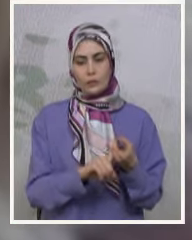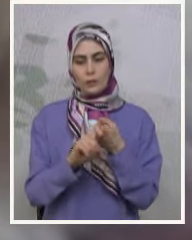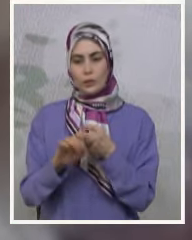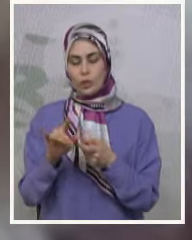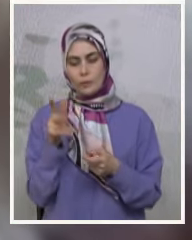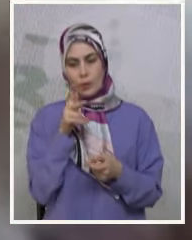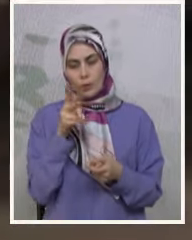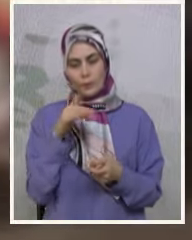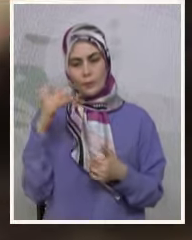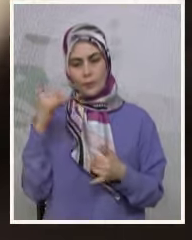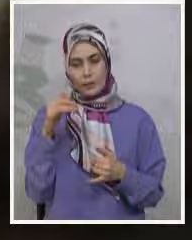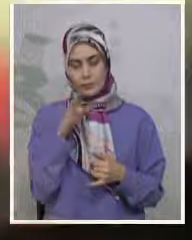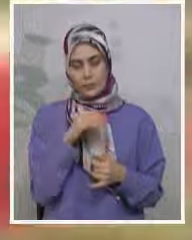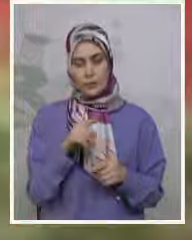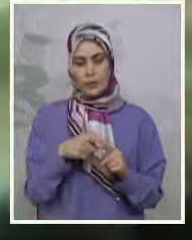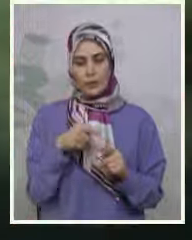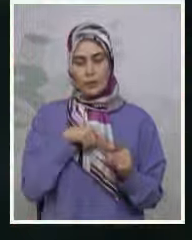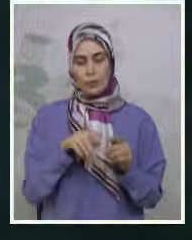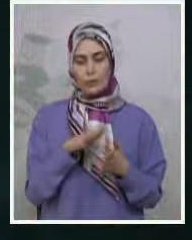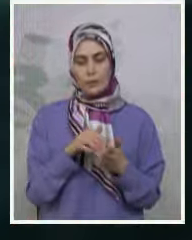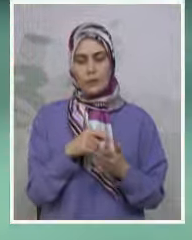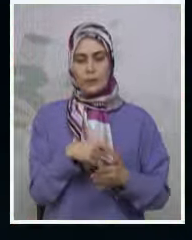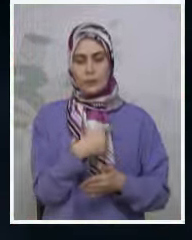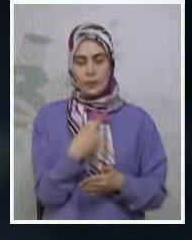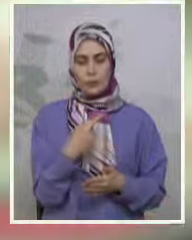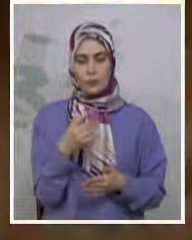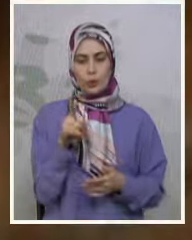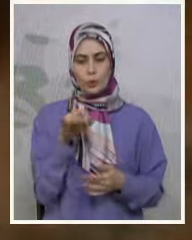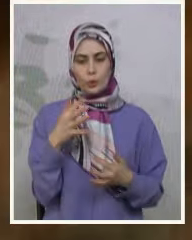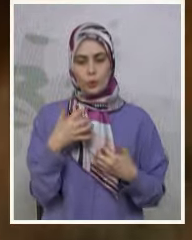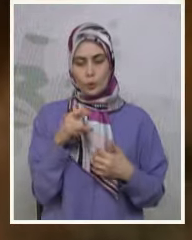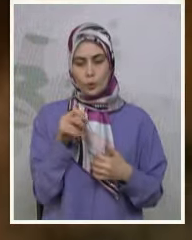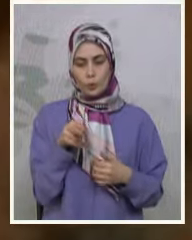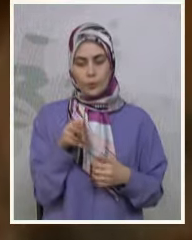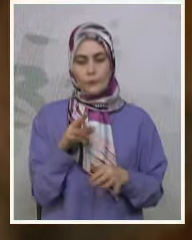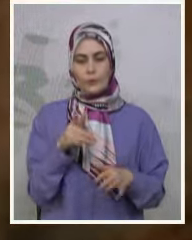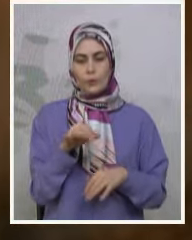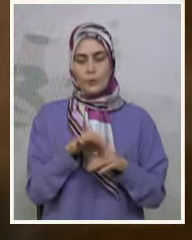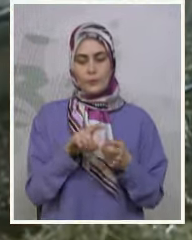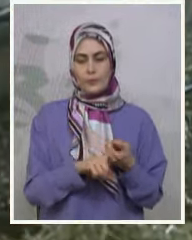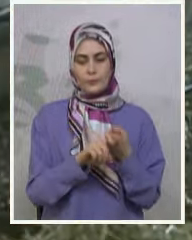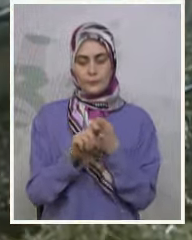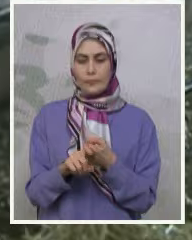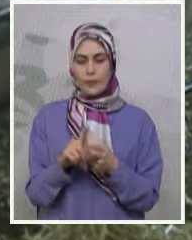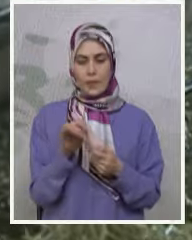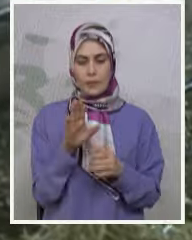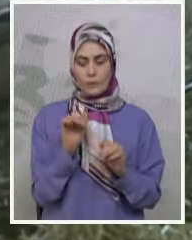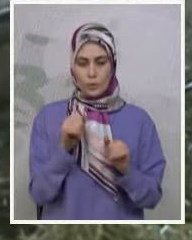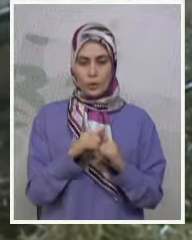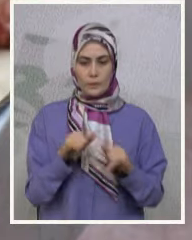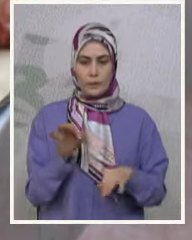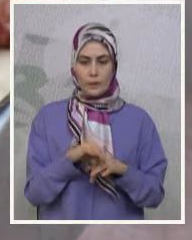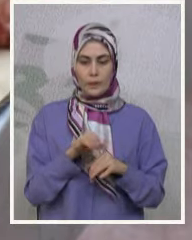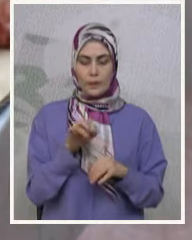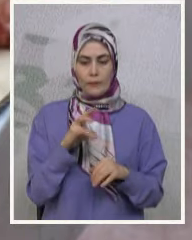продукты и вызывает сильную интоксикацию организма, высокую температуру и зуд. При внедрении возбудителя сибирской язвы может развиться